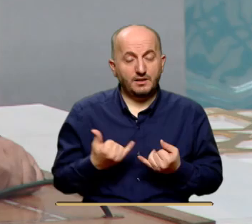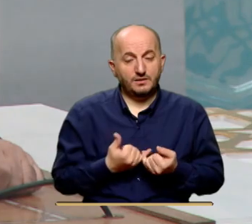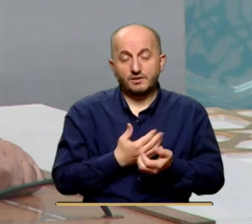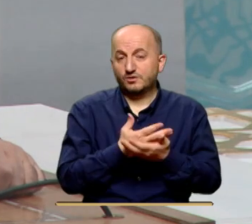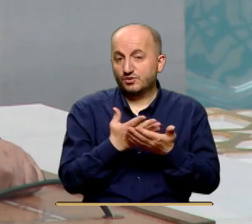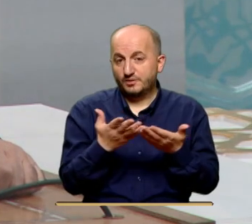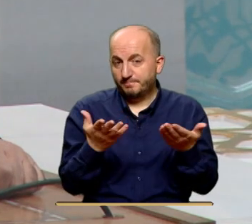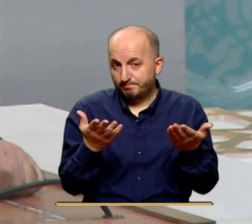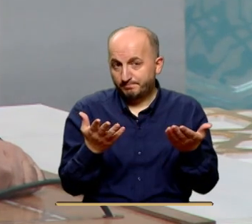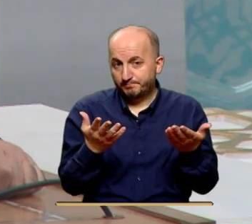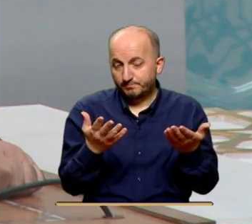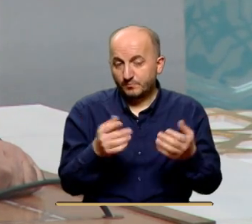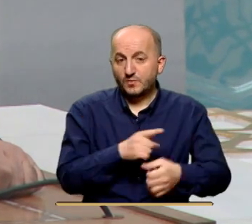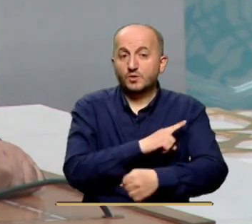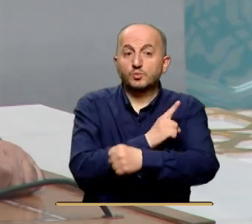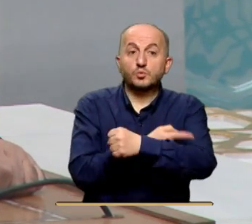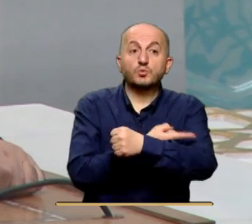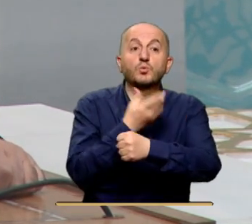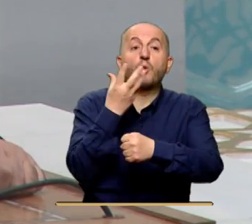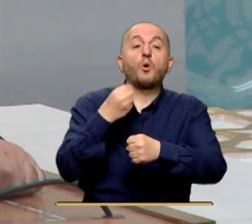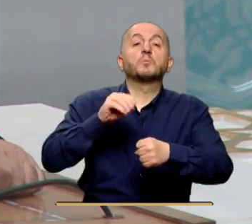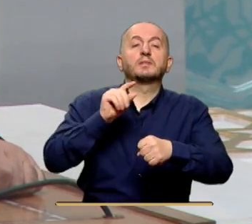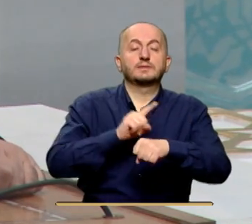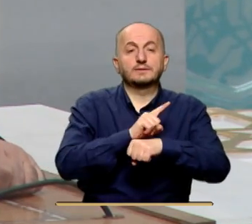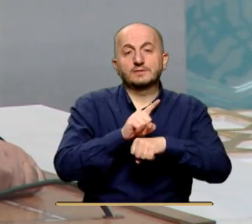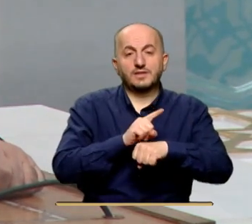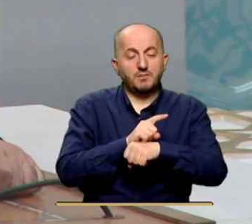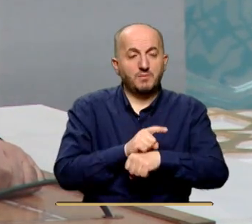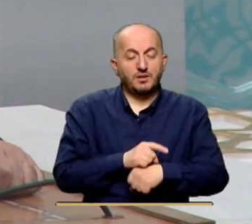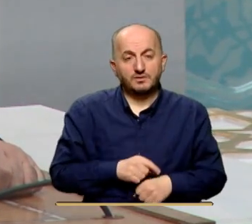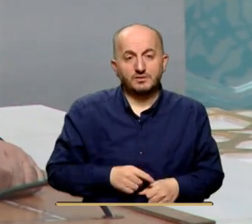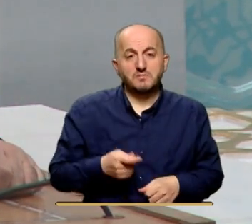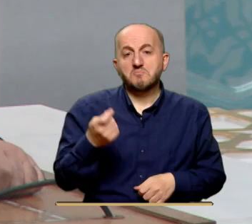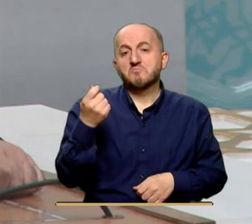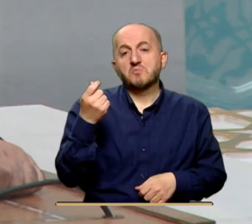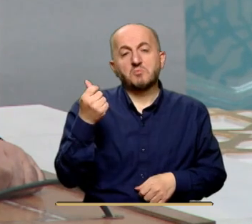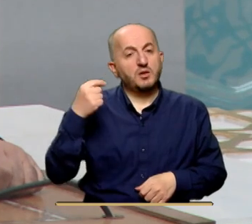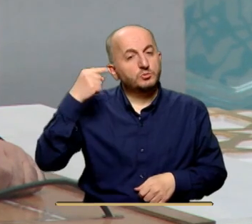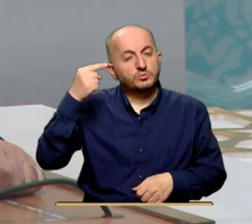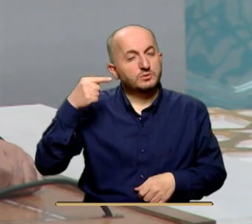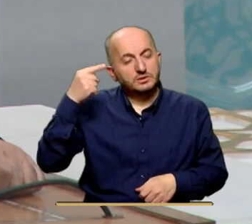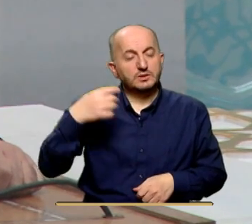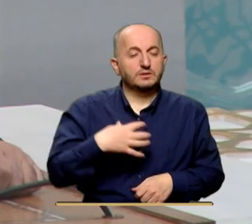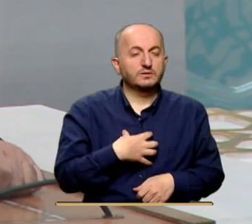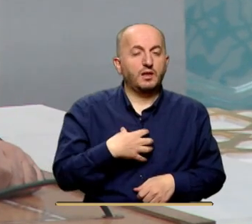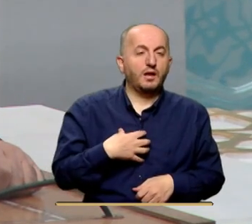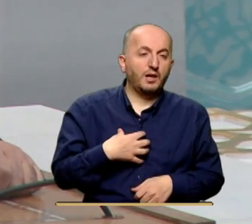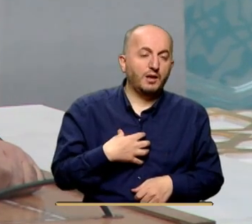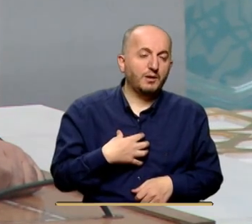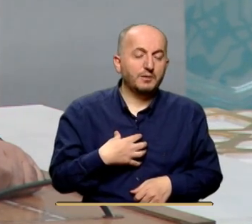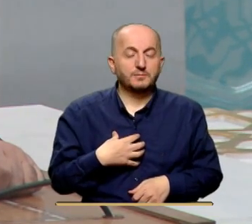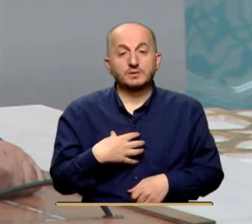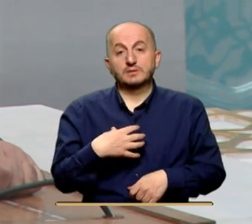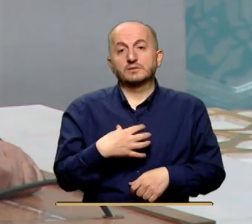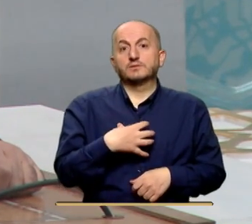kardeşlerim, güçlü olmadığınız zaman kapitalist düşünceye sahip, egosunu tatmin